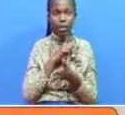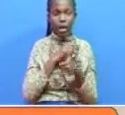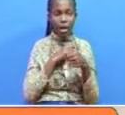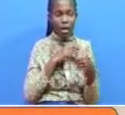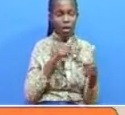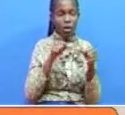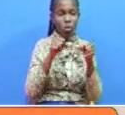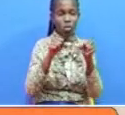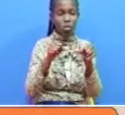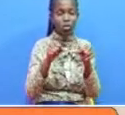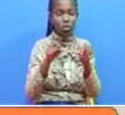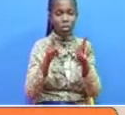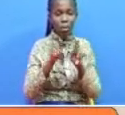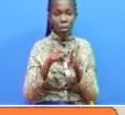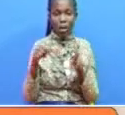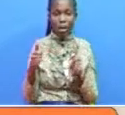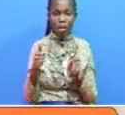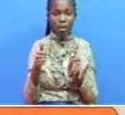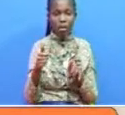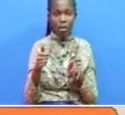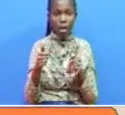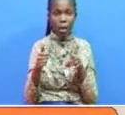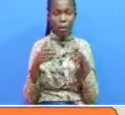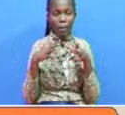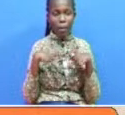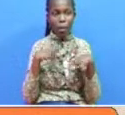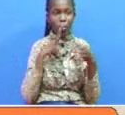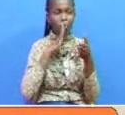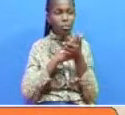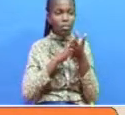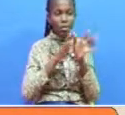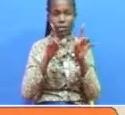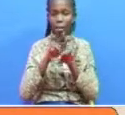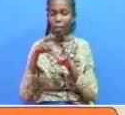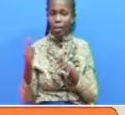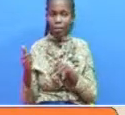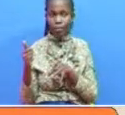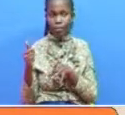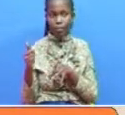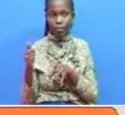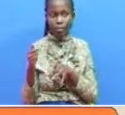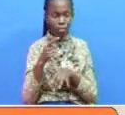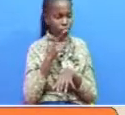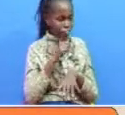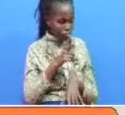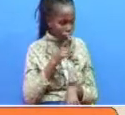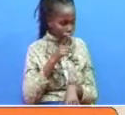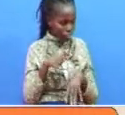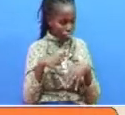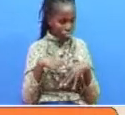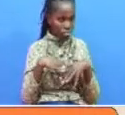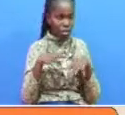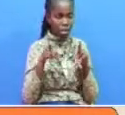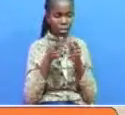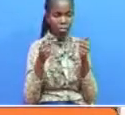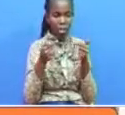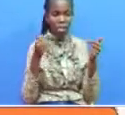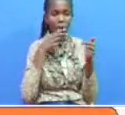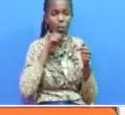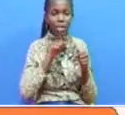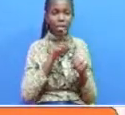ingene yendeye na ingeje ikuwa tangado kumakula kwe enendi na indenge ikuwa takutulo mute ni enendi na pinzani